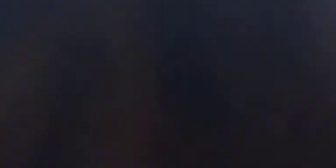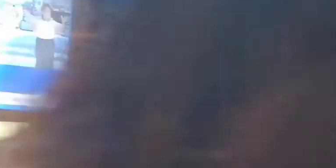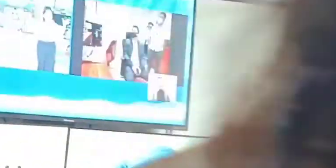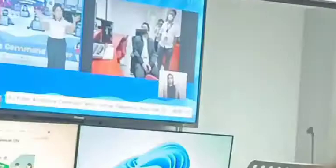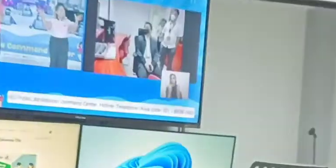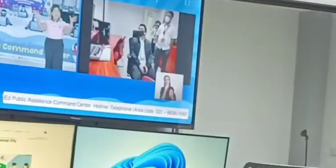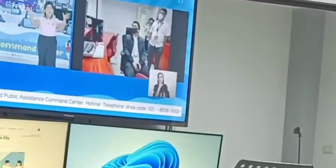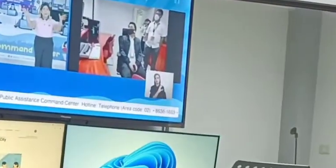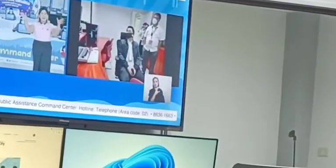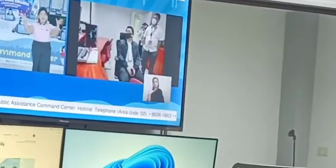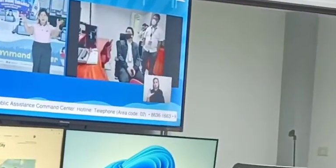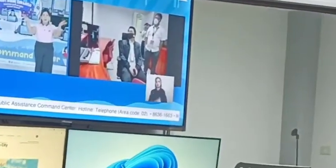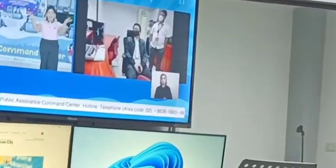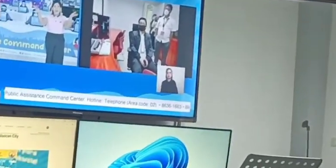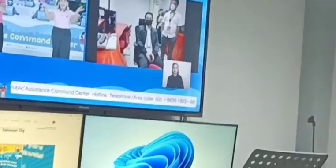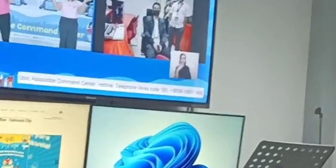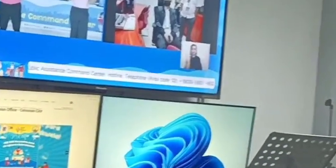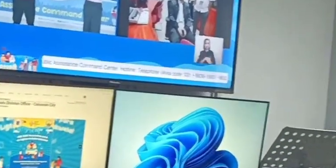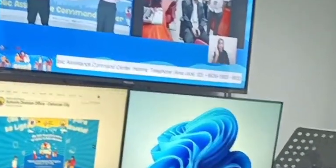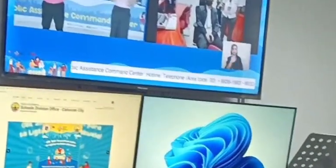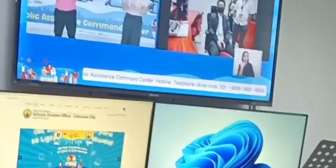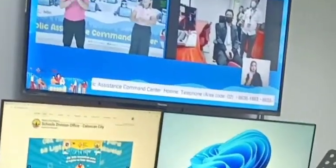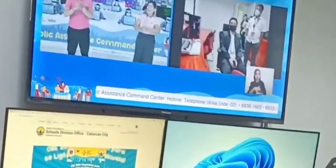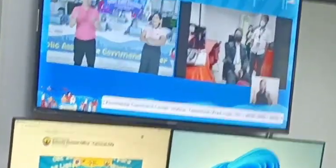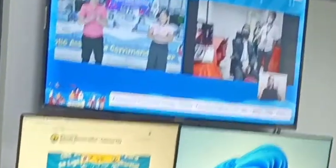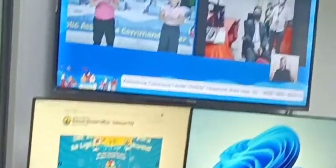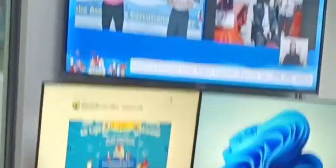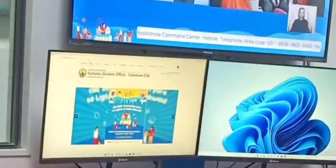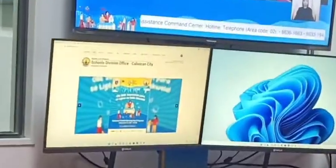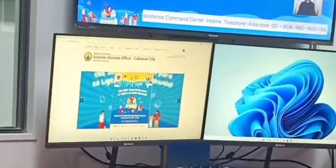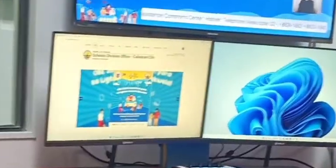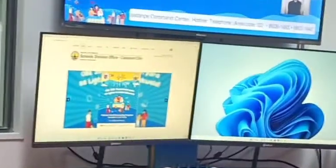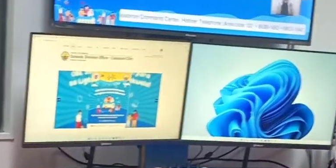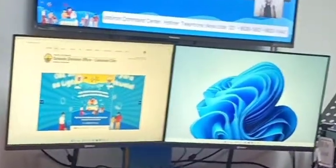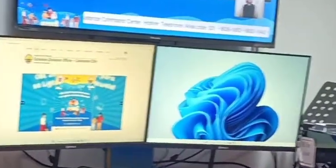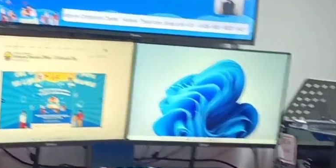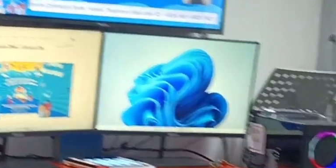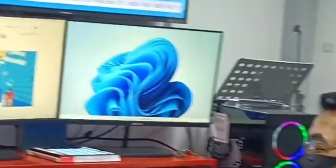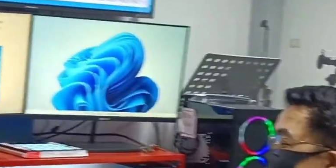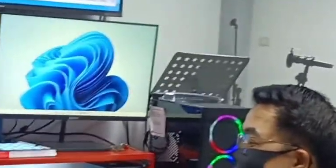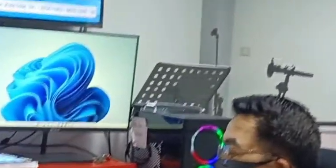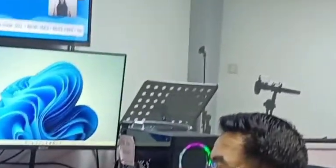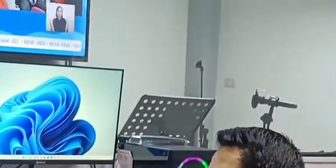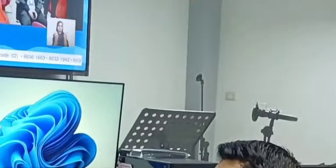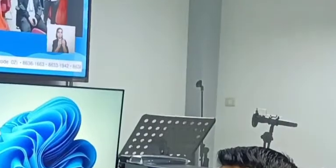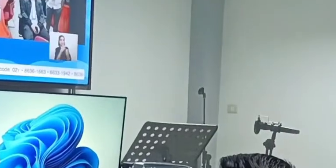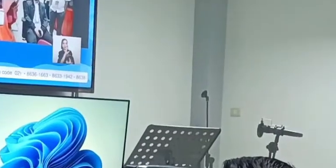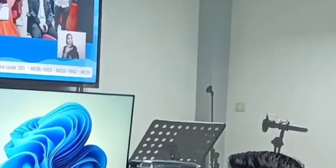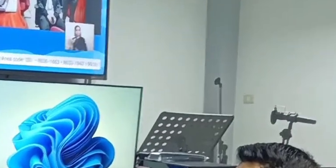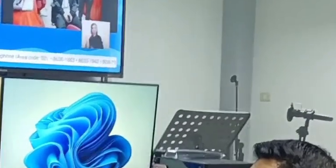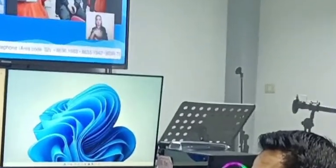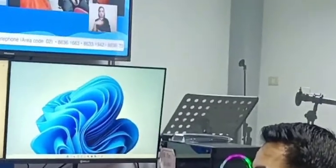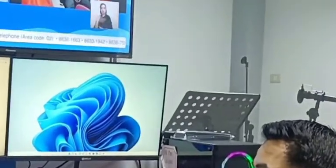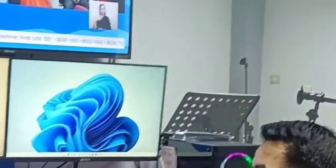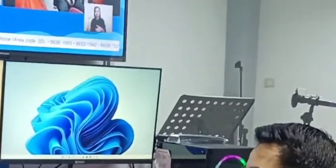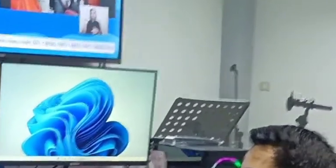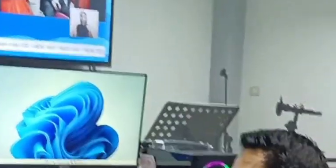dyan sa Division of Caloocan, ang kanilang media center. So, pinapakita po.